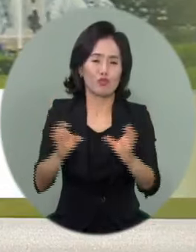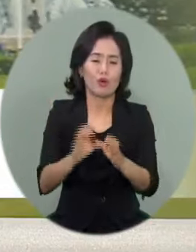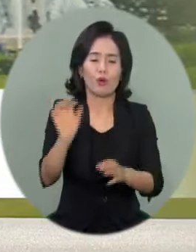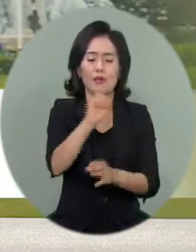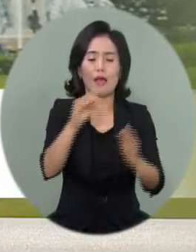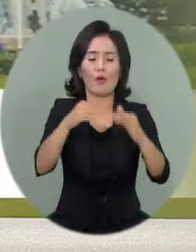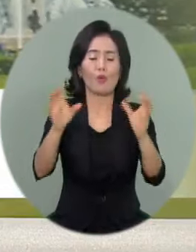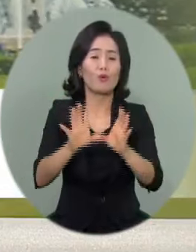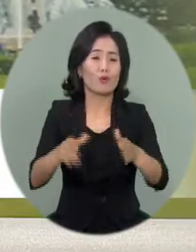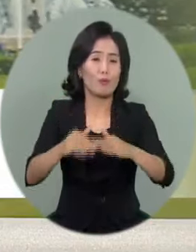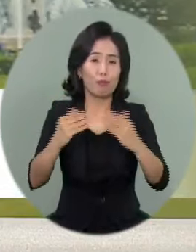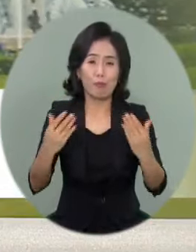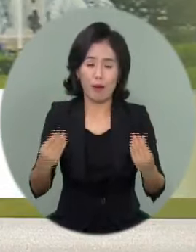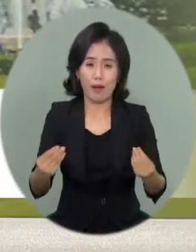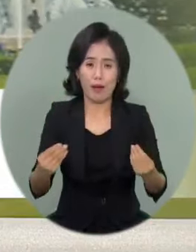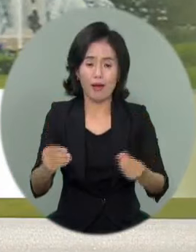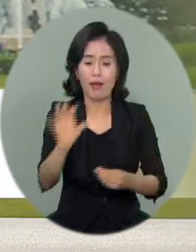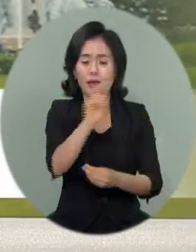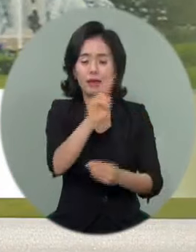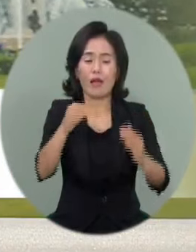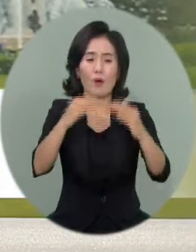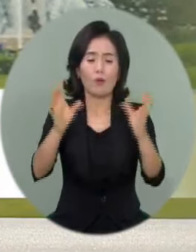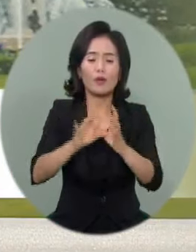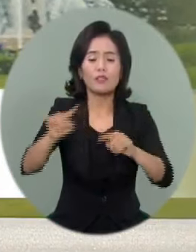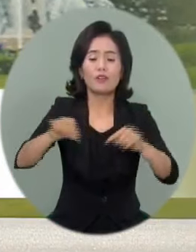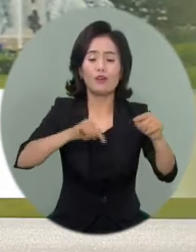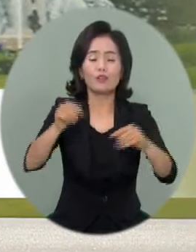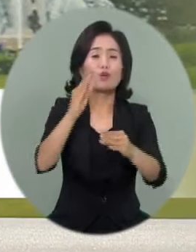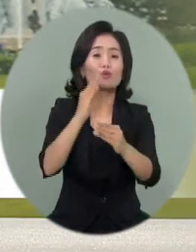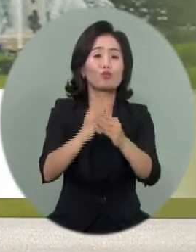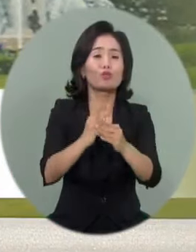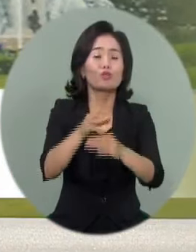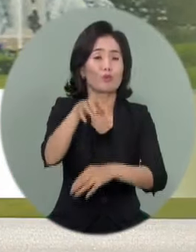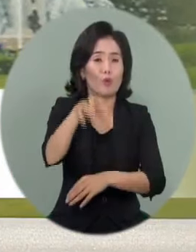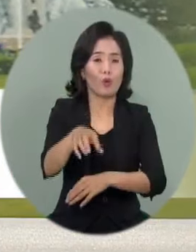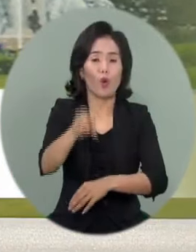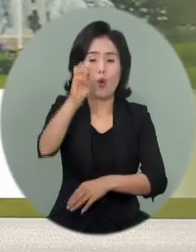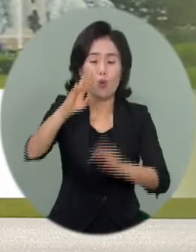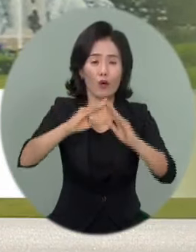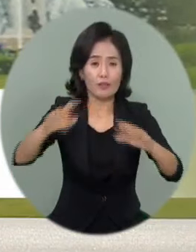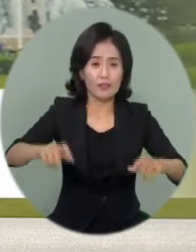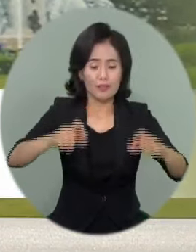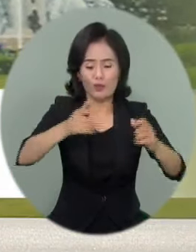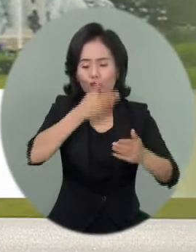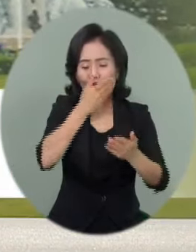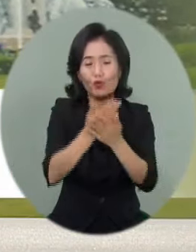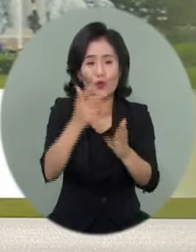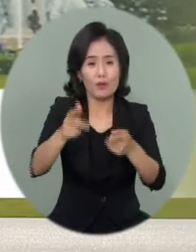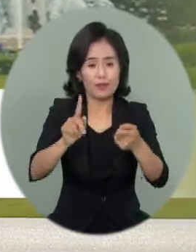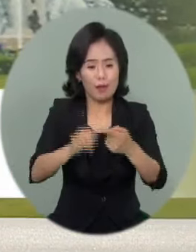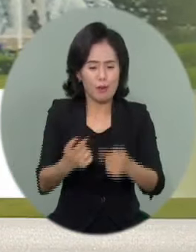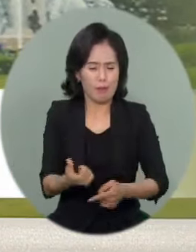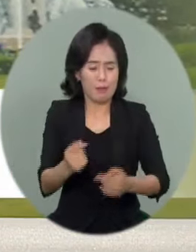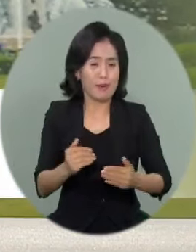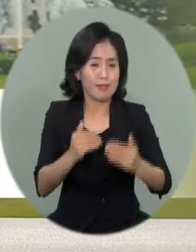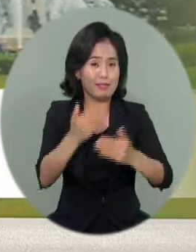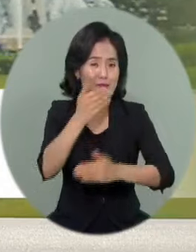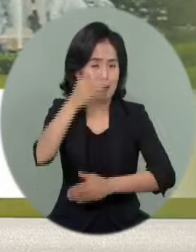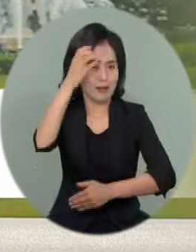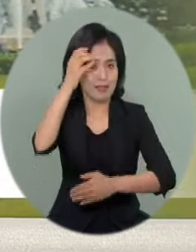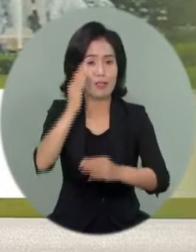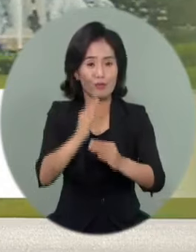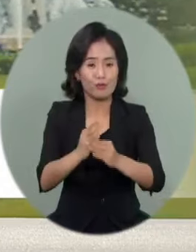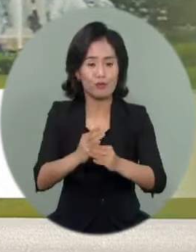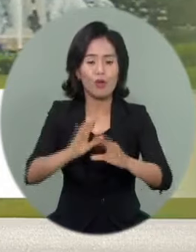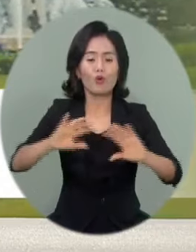야권으로 구성됐고 야권의 정치적 텃밭은 광주전남의 현안 사업에 속도가 기대되는 것도이 때문인데요